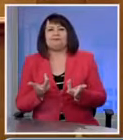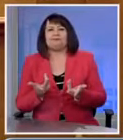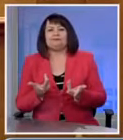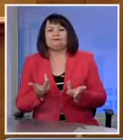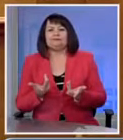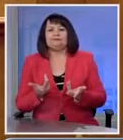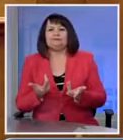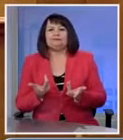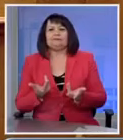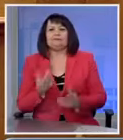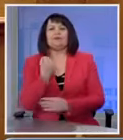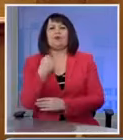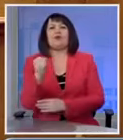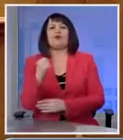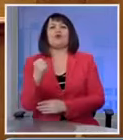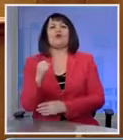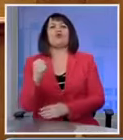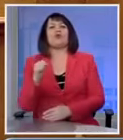για τον οποίο αρνείστε